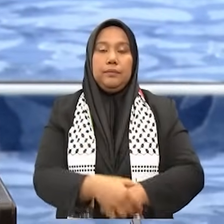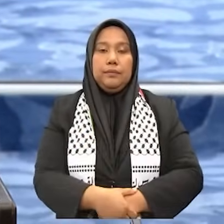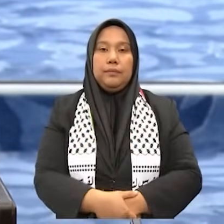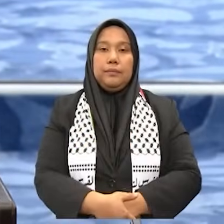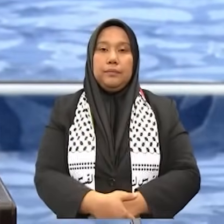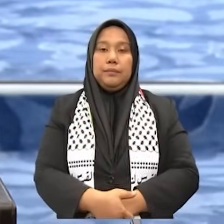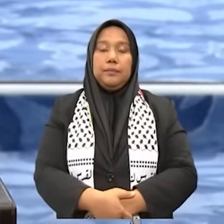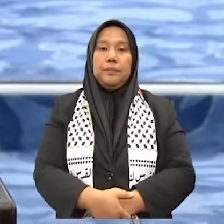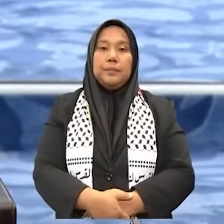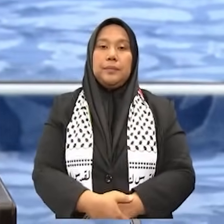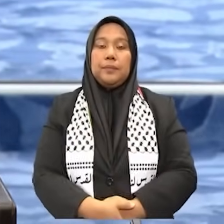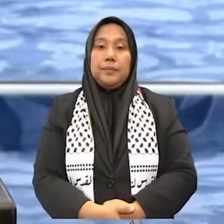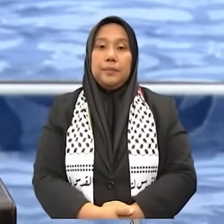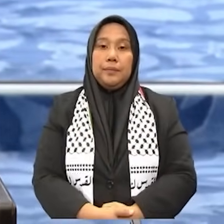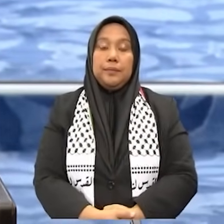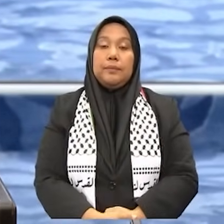dalam jawapan tadi.